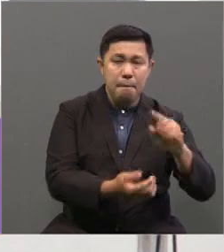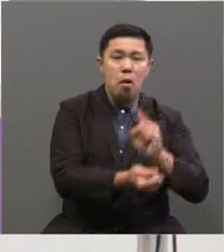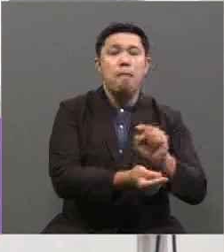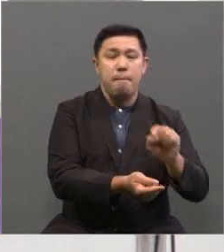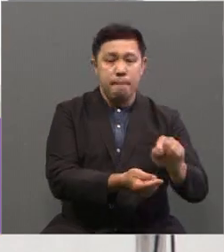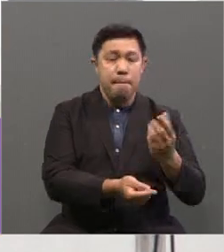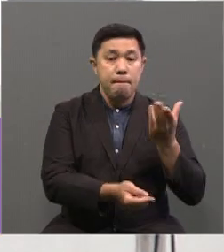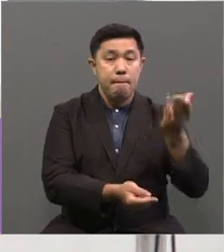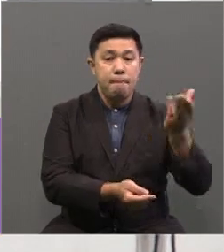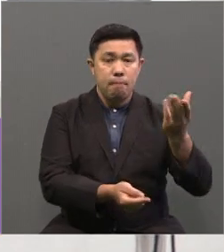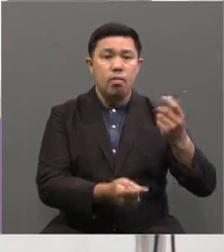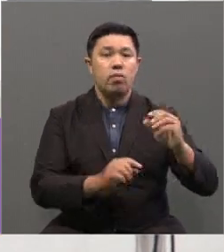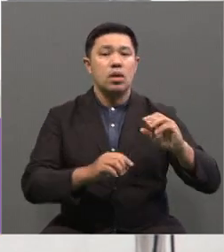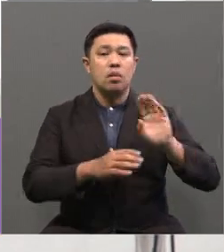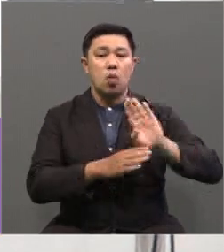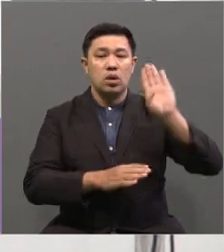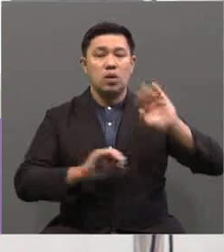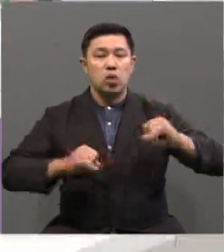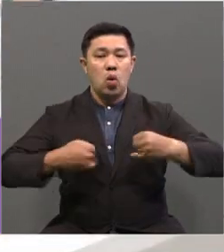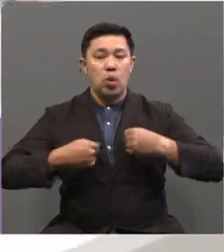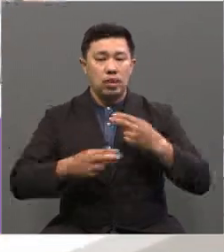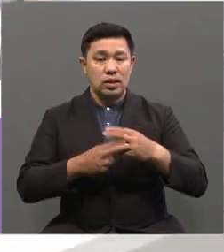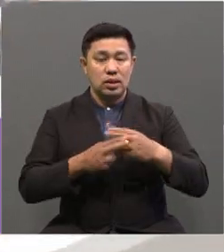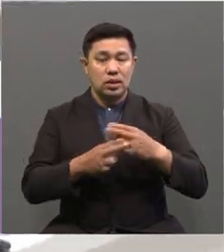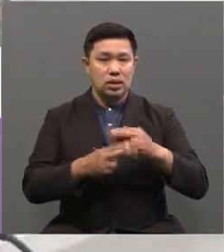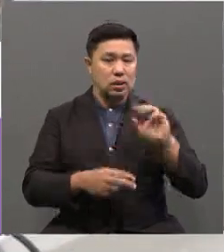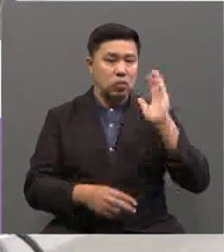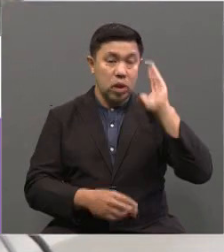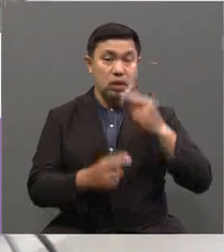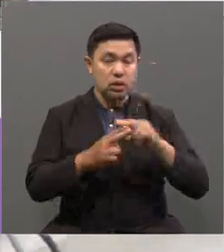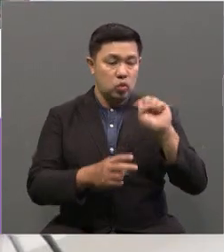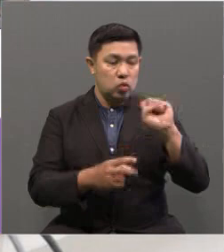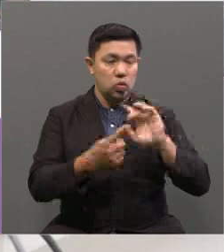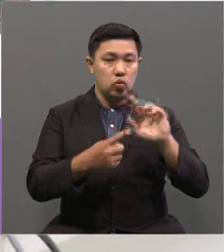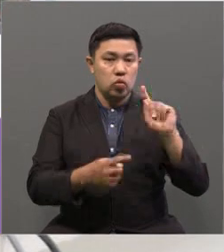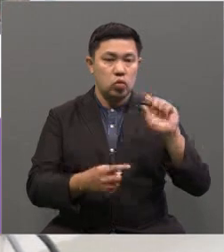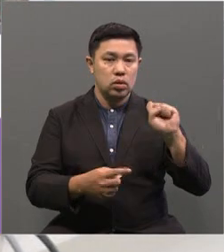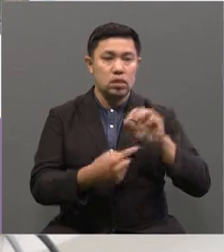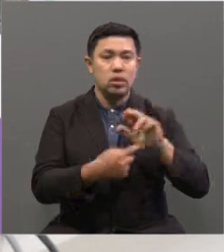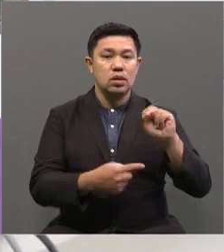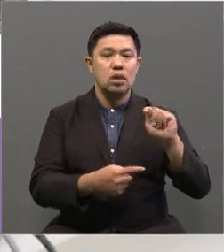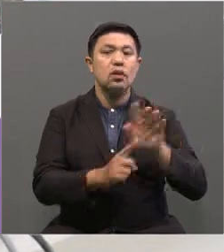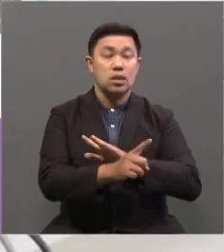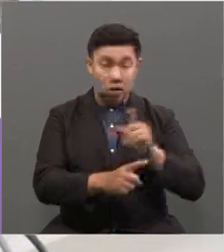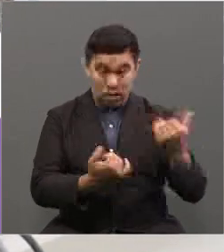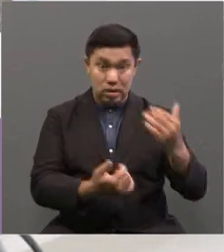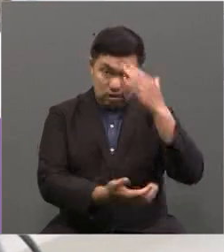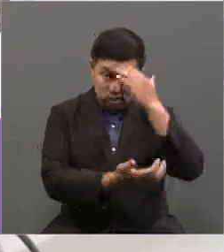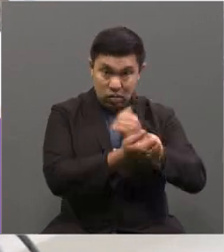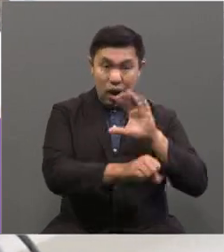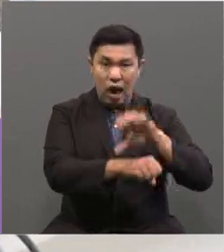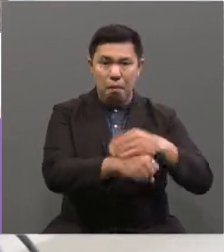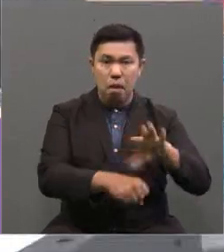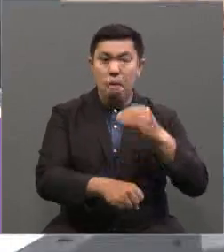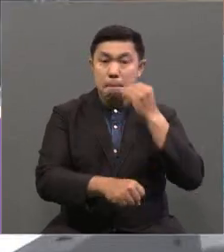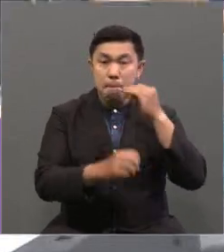จับนายสุขสรรค์ซึ่งเป็นเจ้าของบริษัททัวร์โดยศาลจังหวัดธัญบุรีก็อนุมัติหมายจับล่าสุดค่ะสามารถจับกุมนายสุขสรรค์ได้